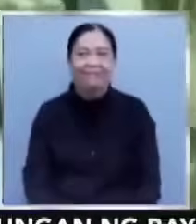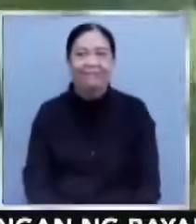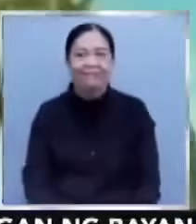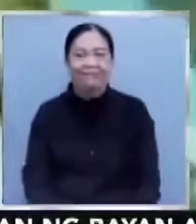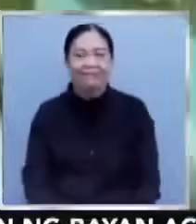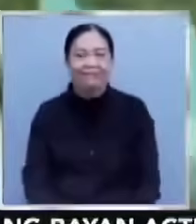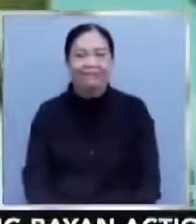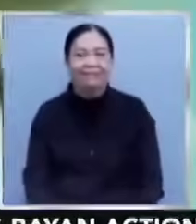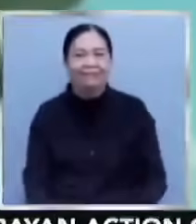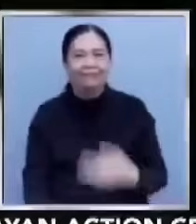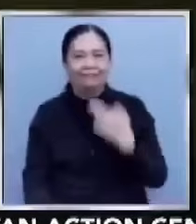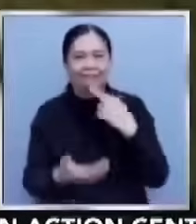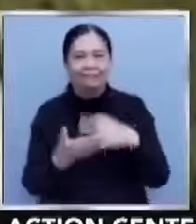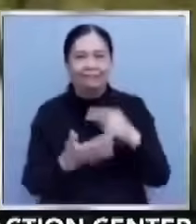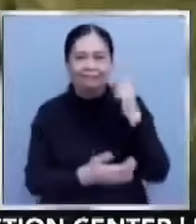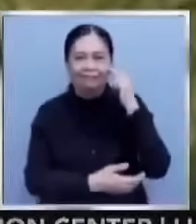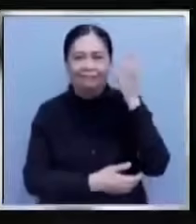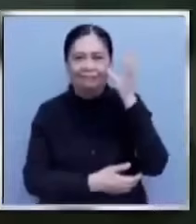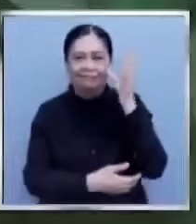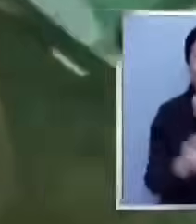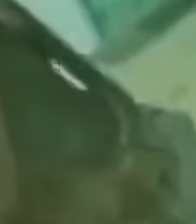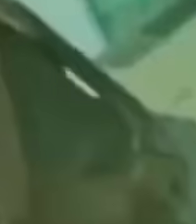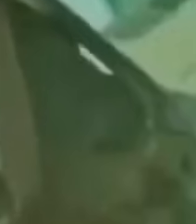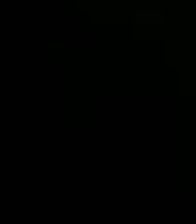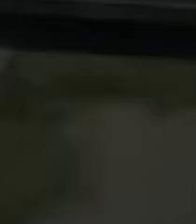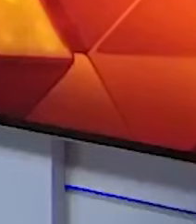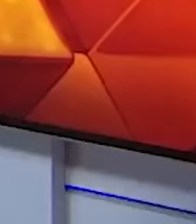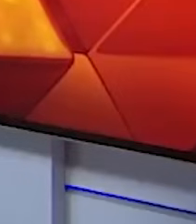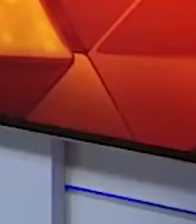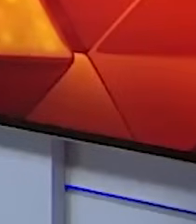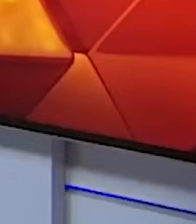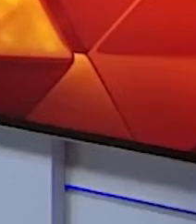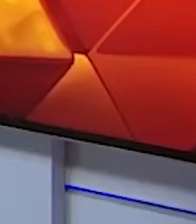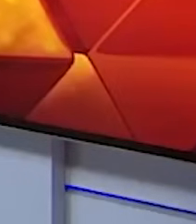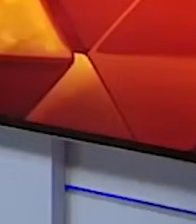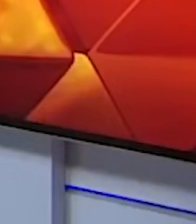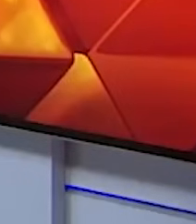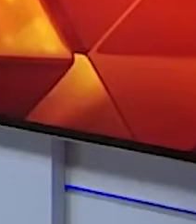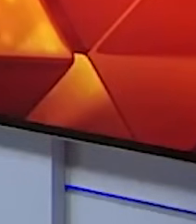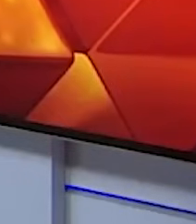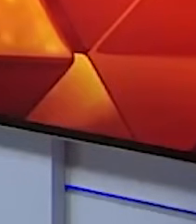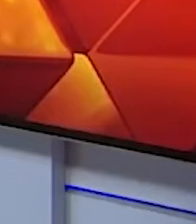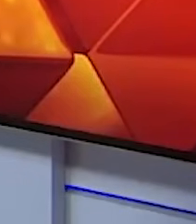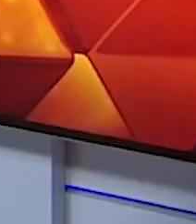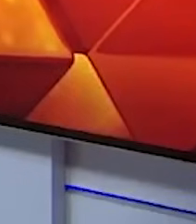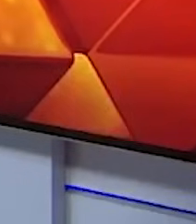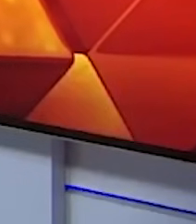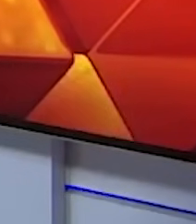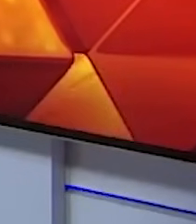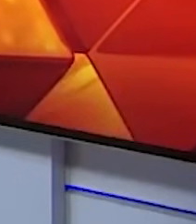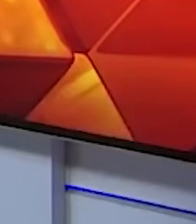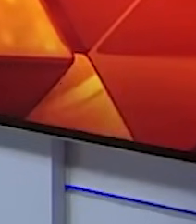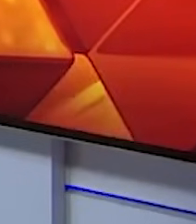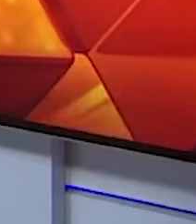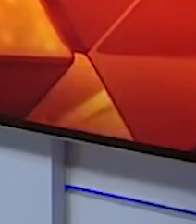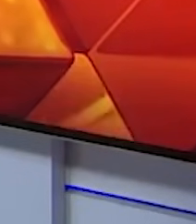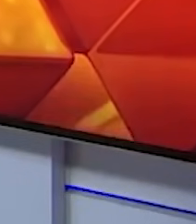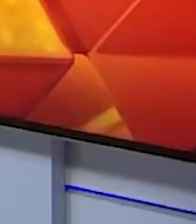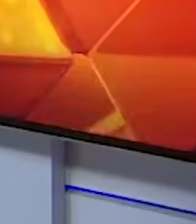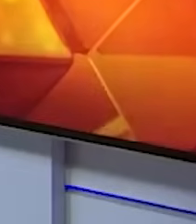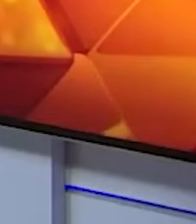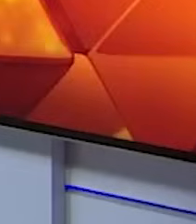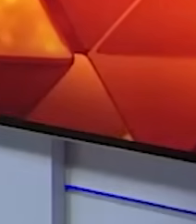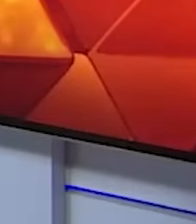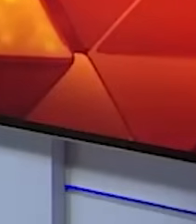Nelson Canlas, updated sa Showbiz Happenings! Para sa mas mahabang chikahan, visit and subscribe to GMA Integrated